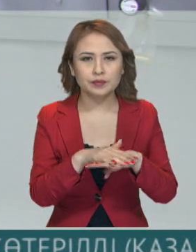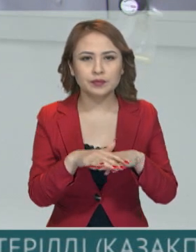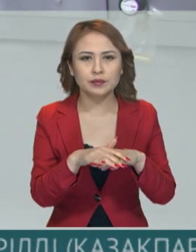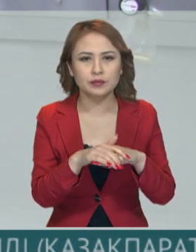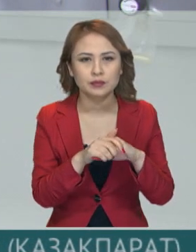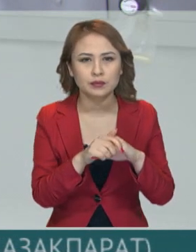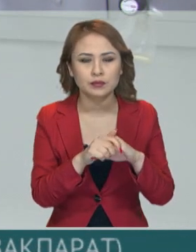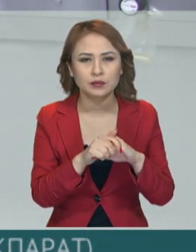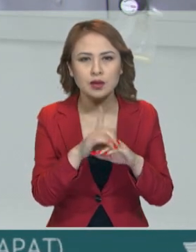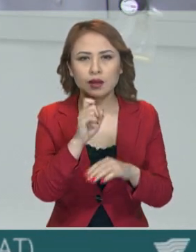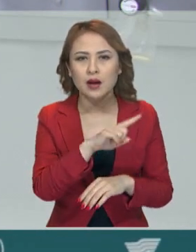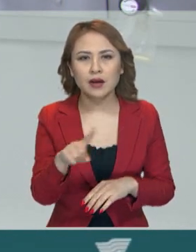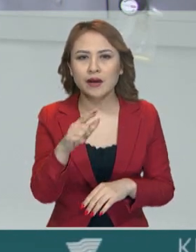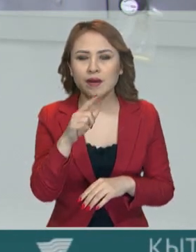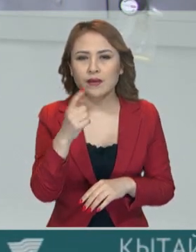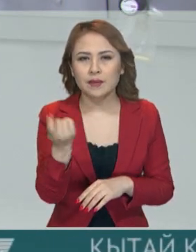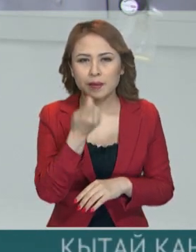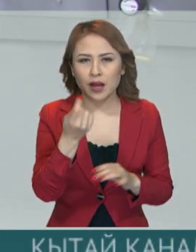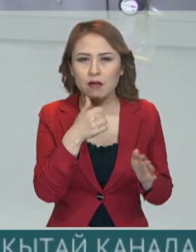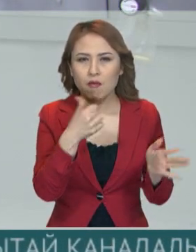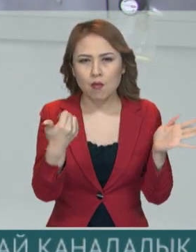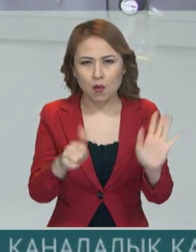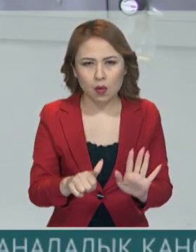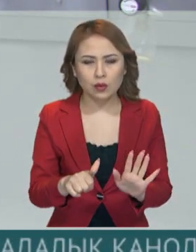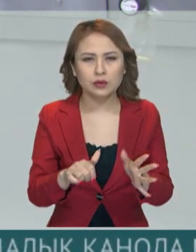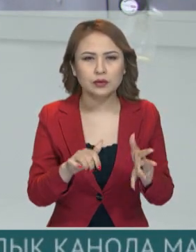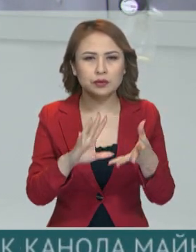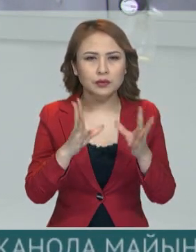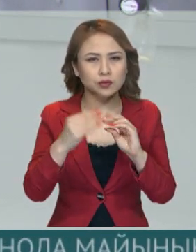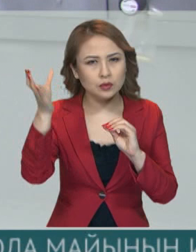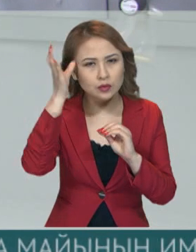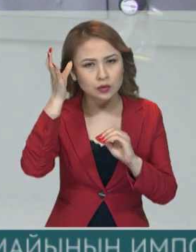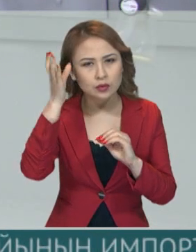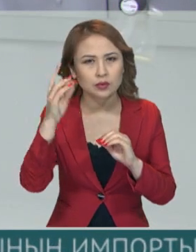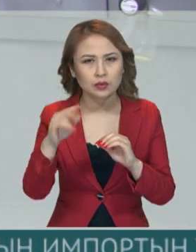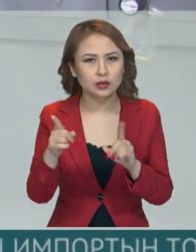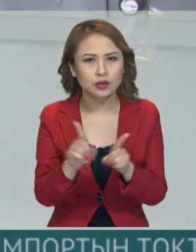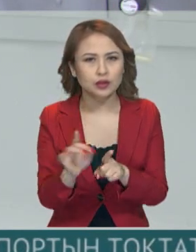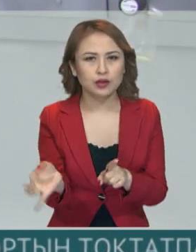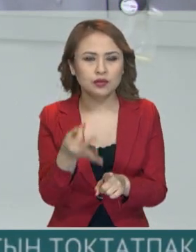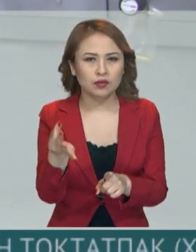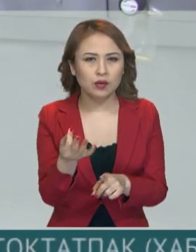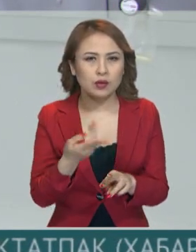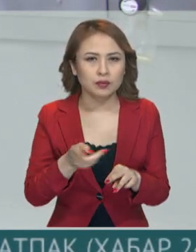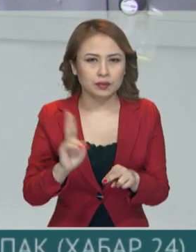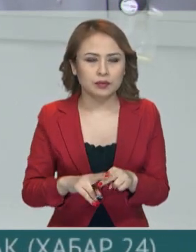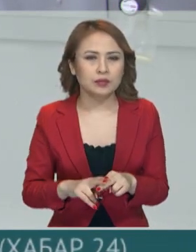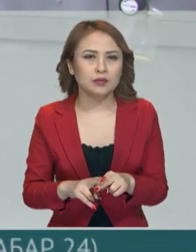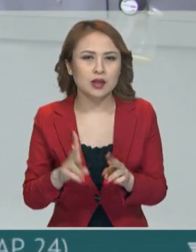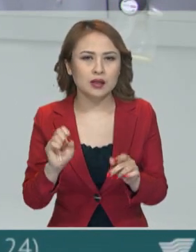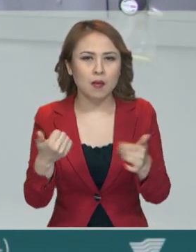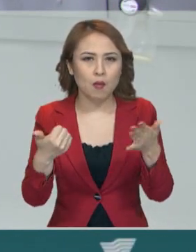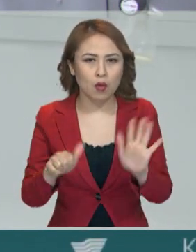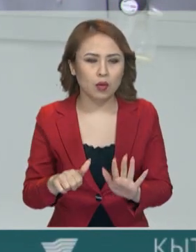лездің арасында, аз уақыттың арасында бір жарты жыл бұл. Енді ғылымға деген жарты жыл деген не, ол түкте емес. Жарты жылдың